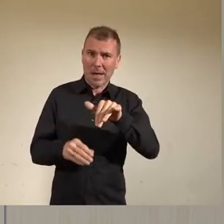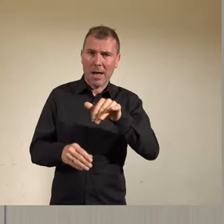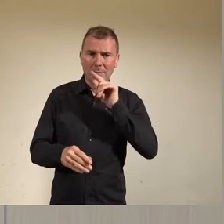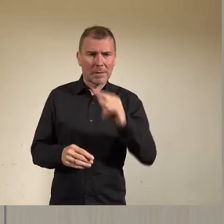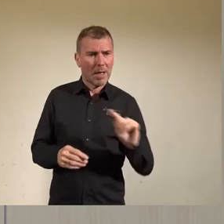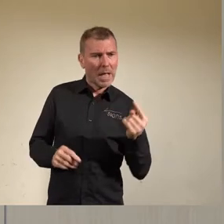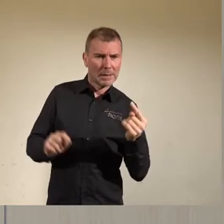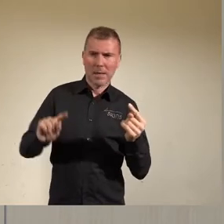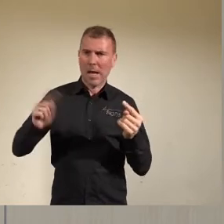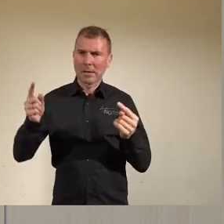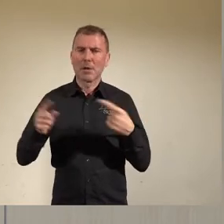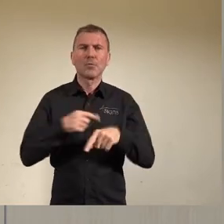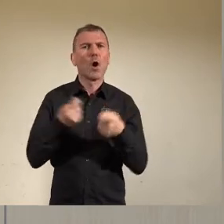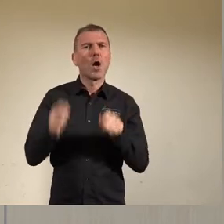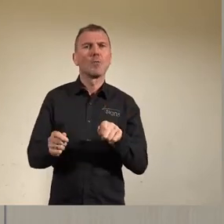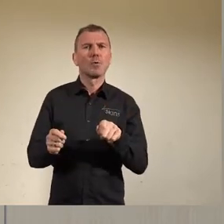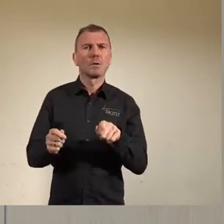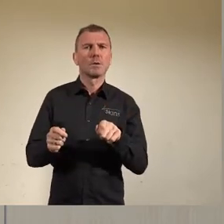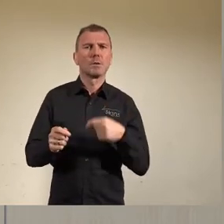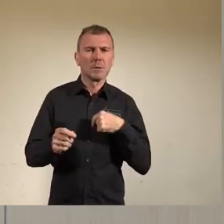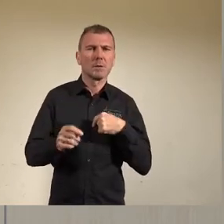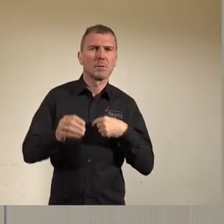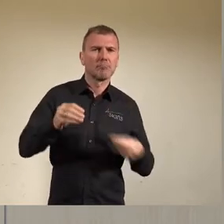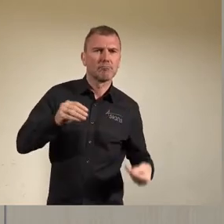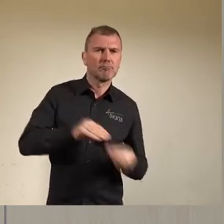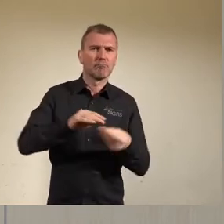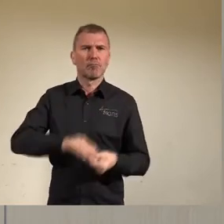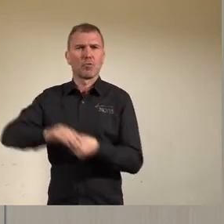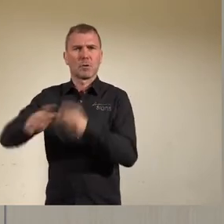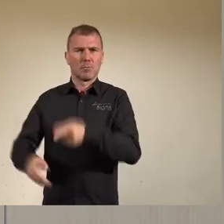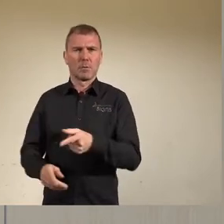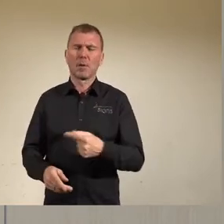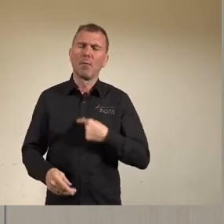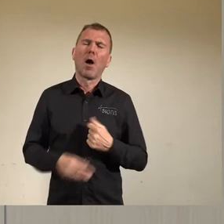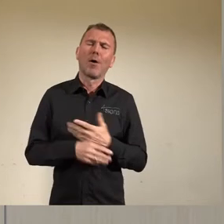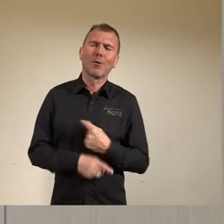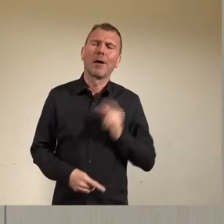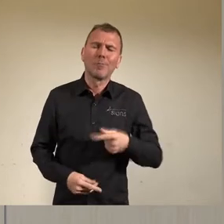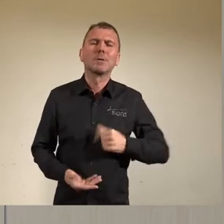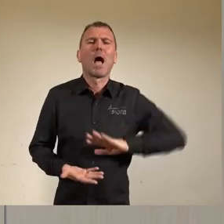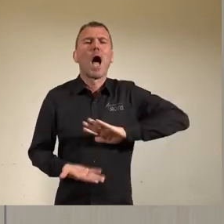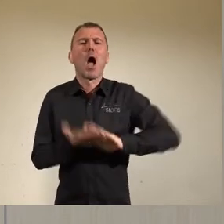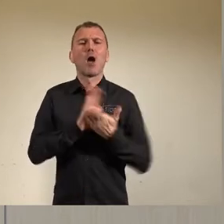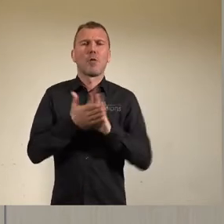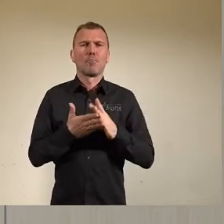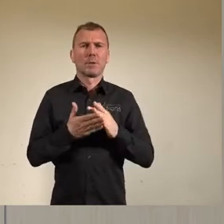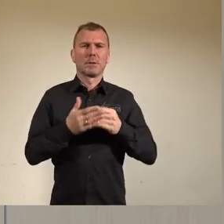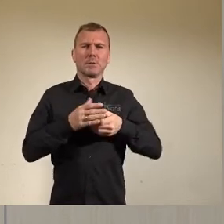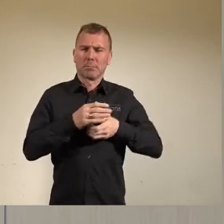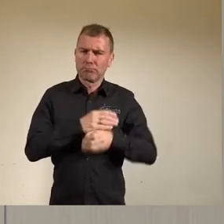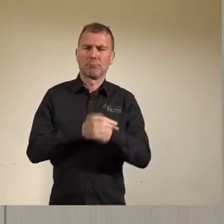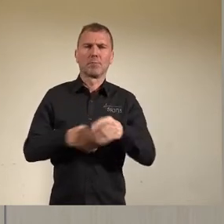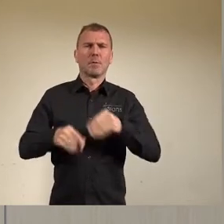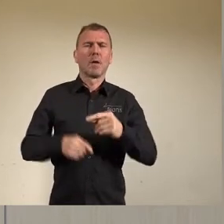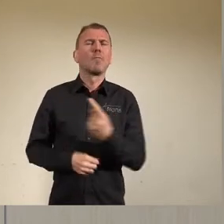das eine oder andere noch durch Beschlüsse untersetzt werden muss. Auch wir Grüne haben Kompromisse eingehen müssen, wie jeder, der an diesem